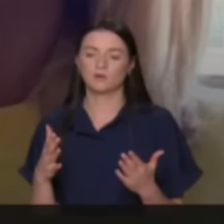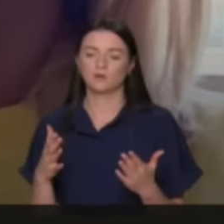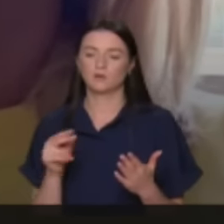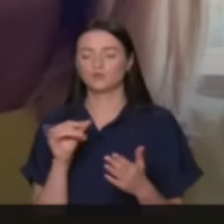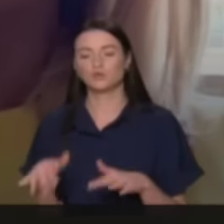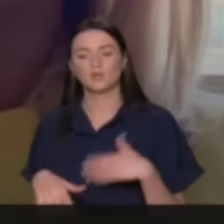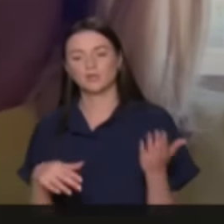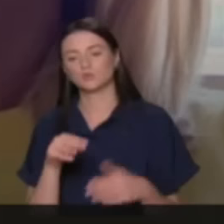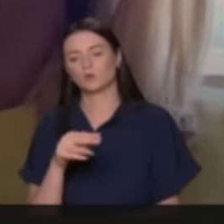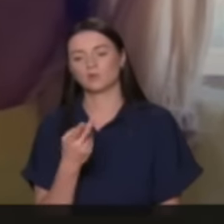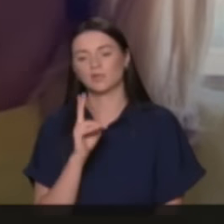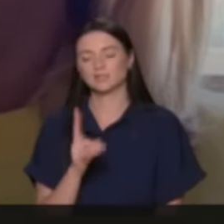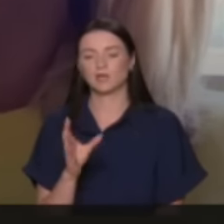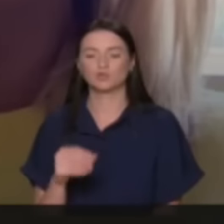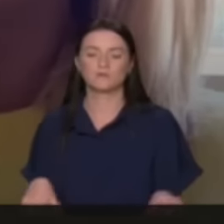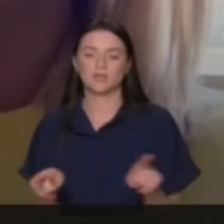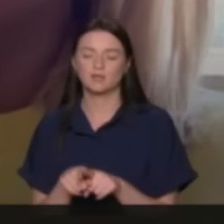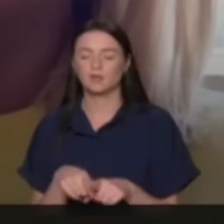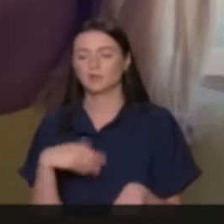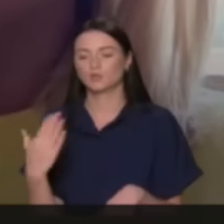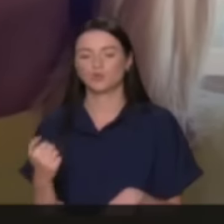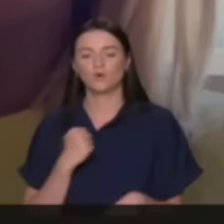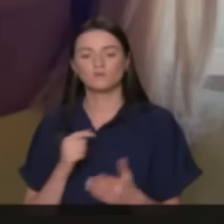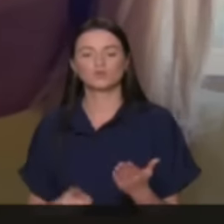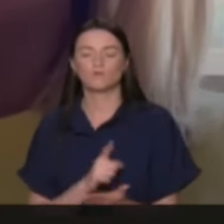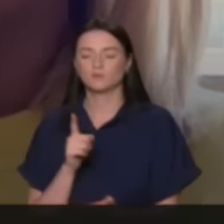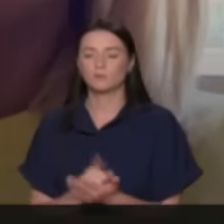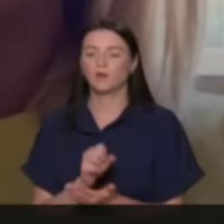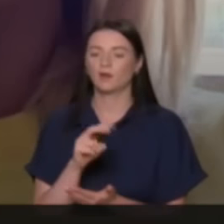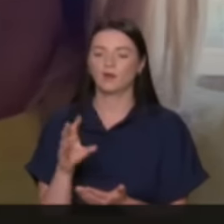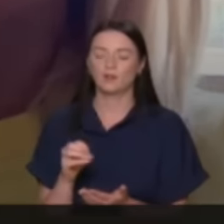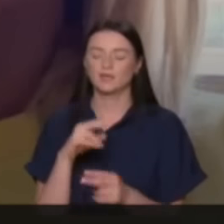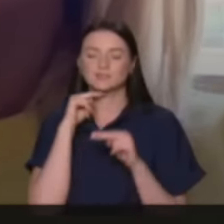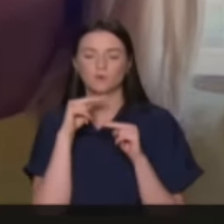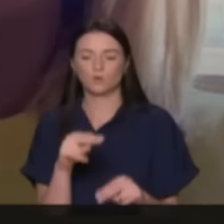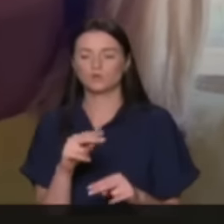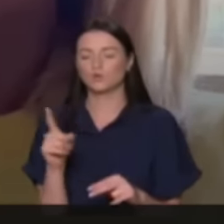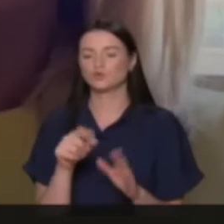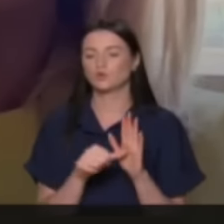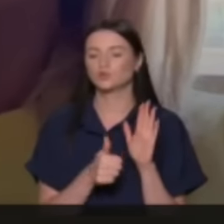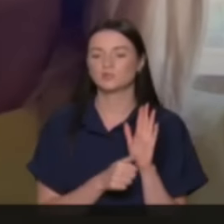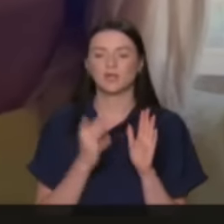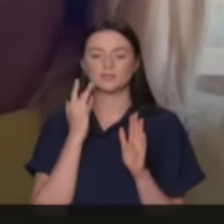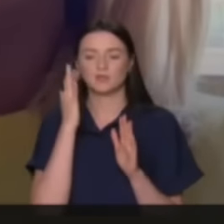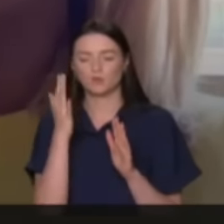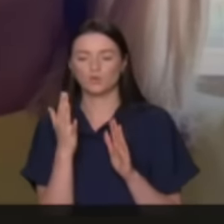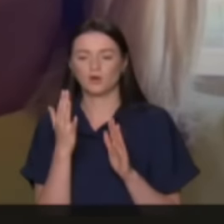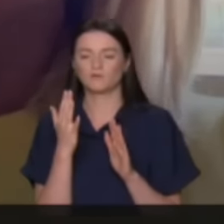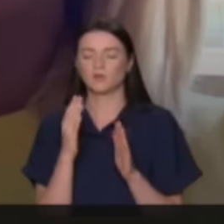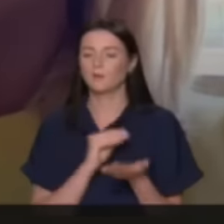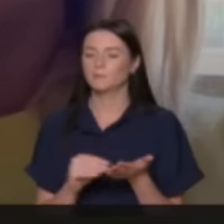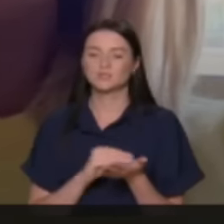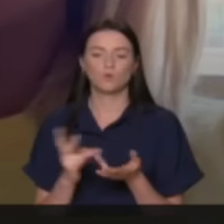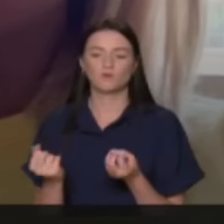сторону ТЦК, чи все ж таки на сторону військовозобов'язаного. Але звертаю увагу, що 16 травня, навіть якщо ти письмово не